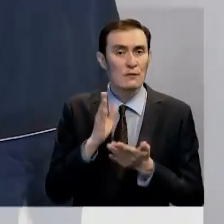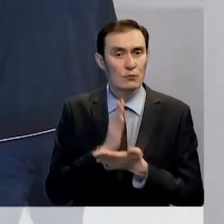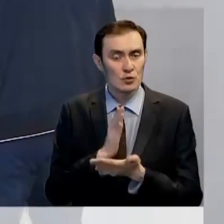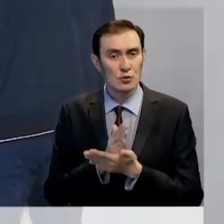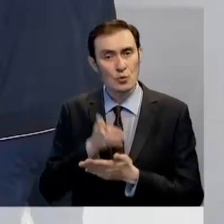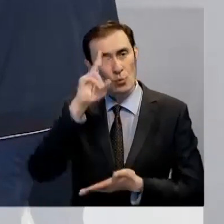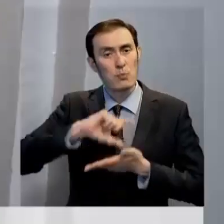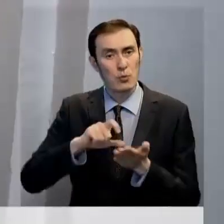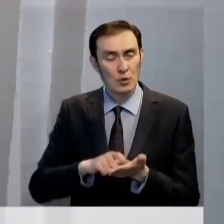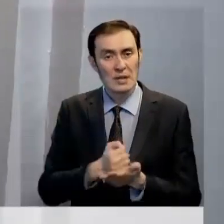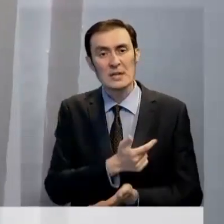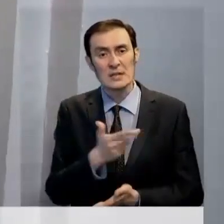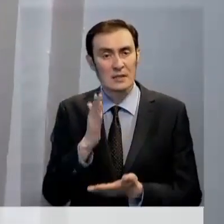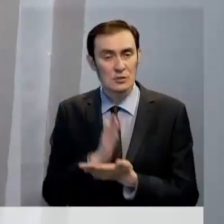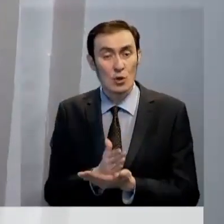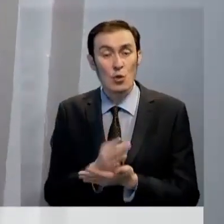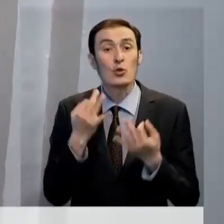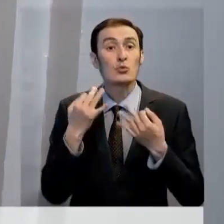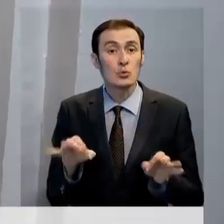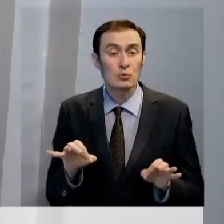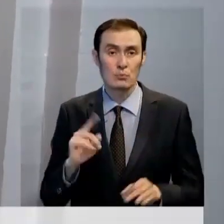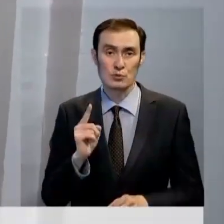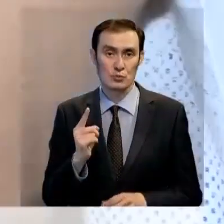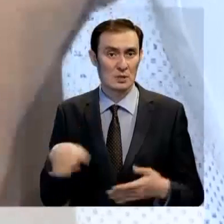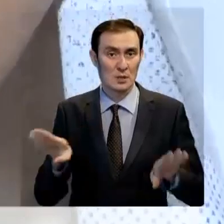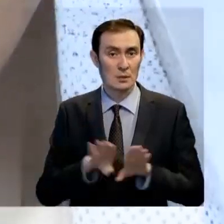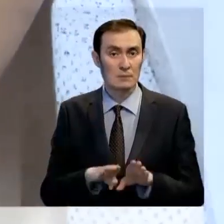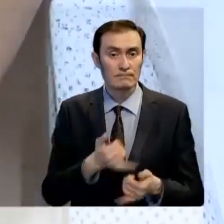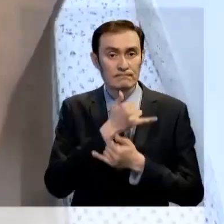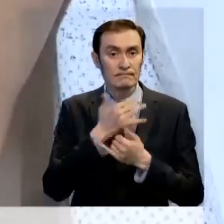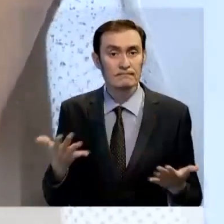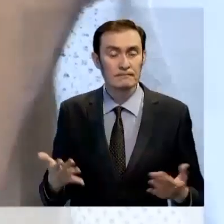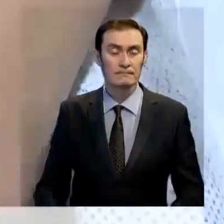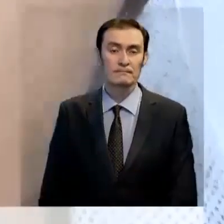предусмотрены уборные, их несколько, но доступ к ним почему-то закрыт.